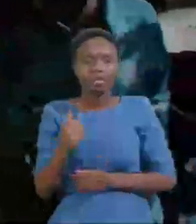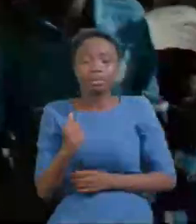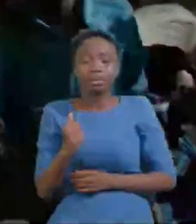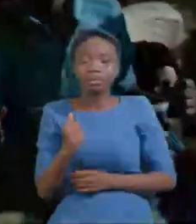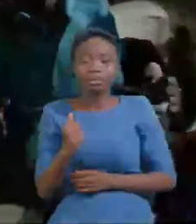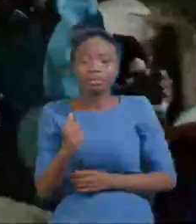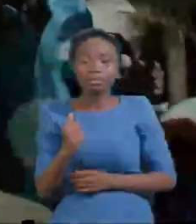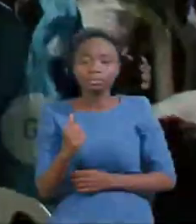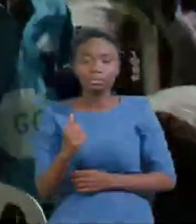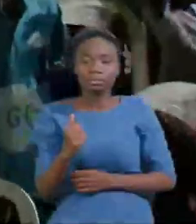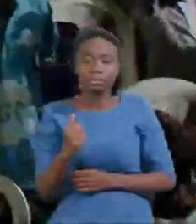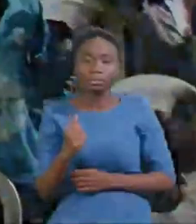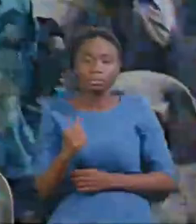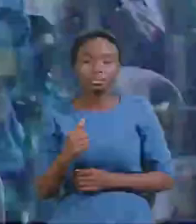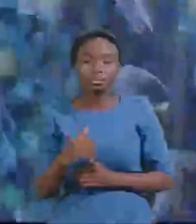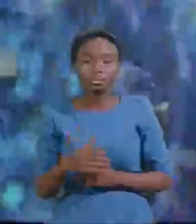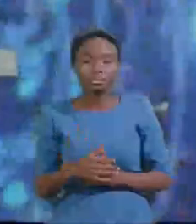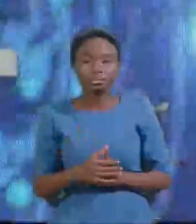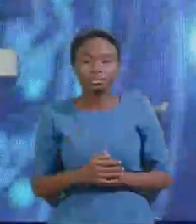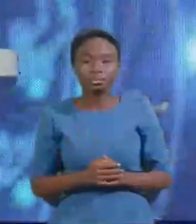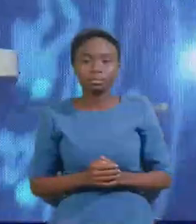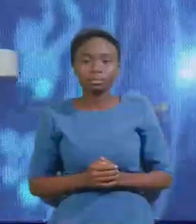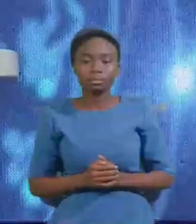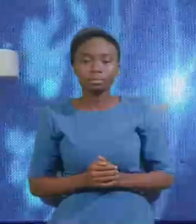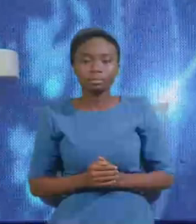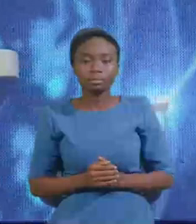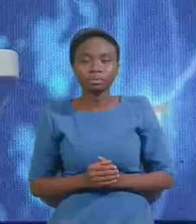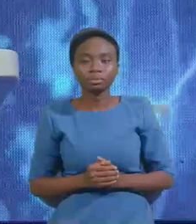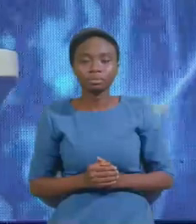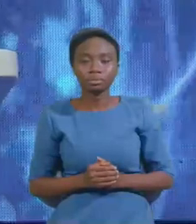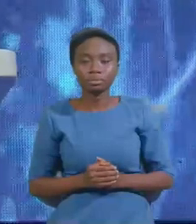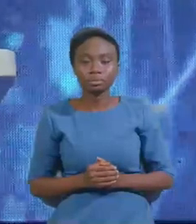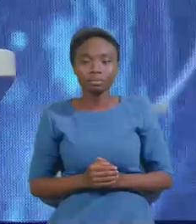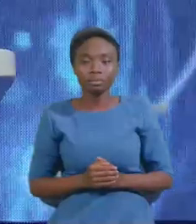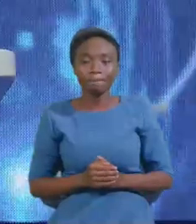Au nom de Jésus, nous prions.